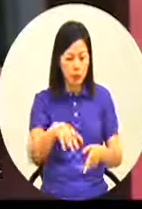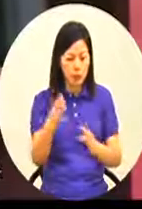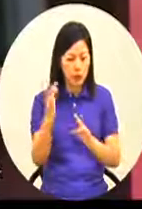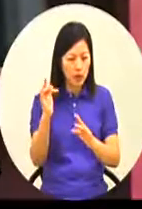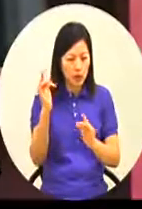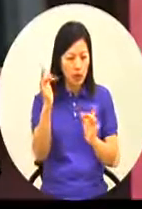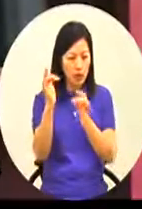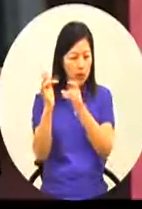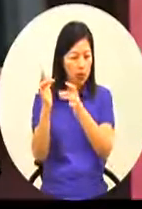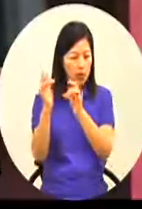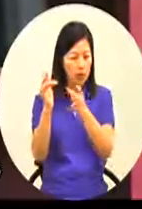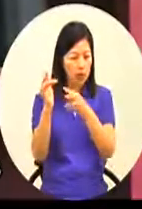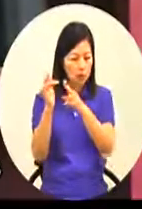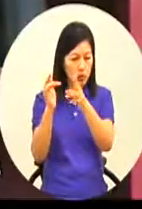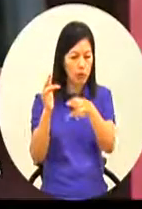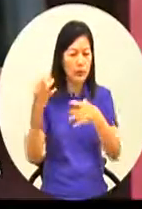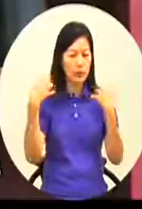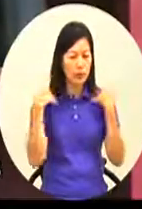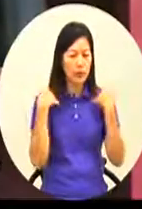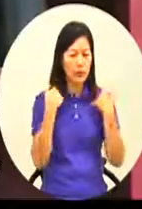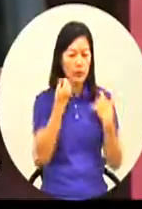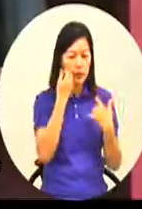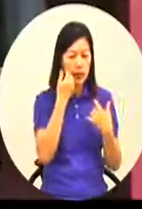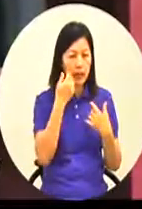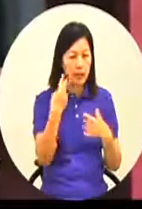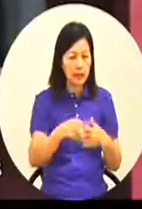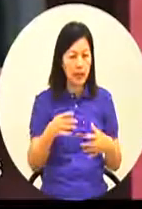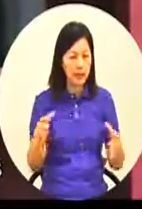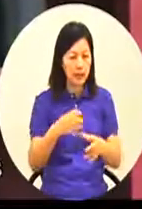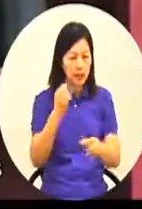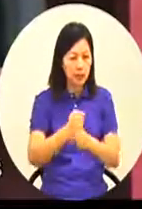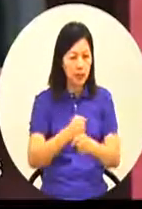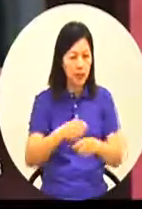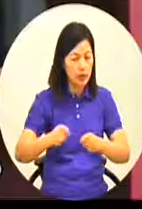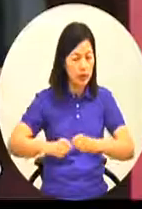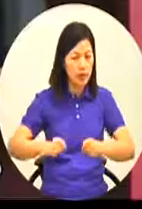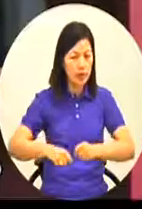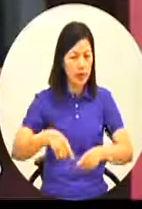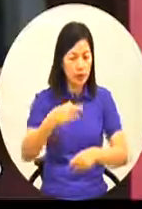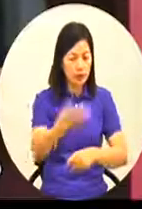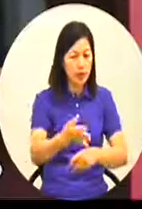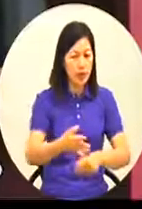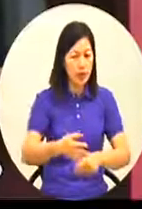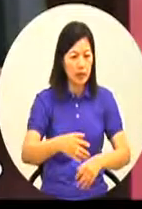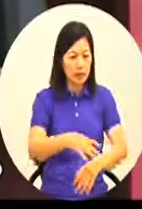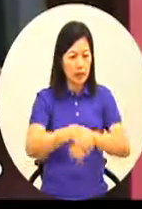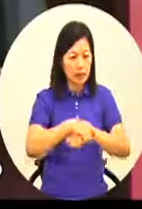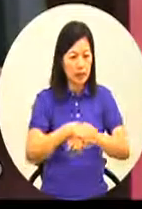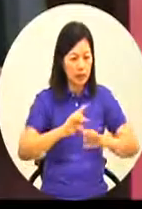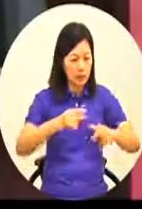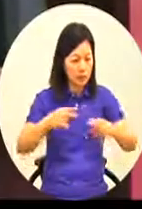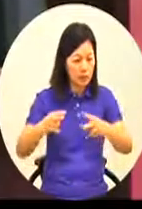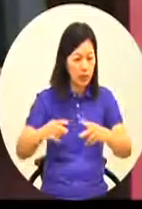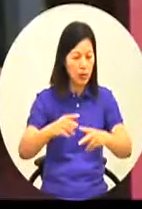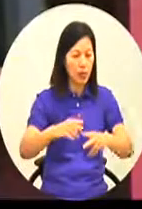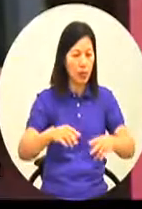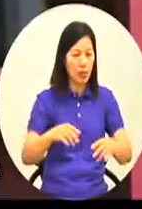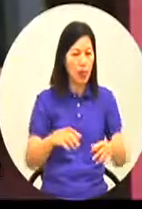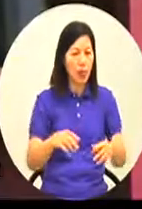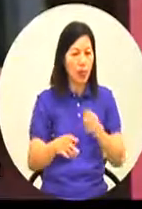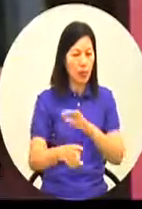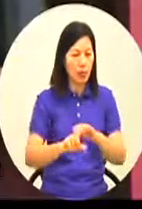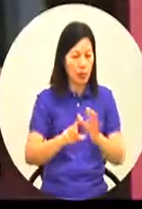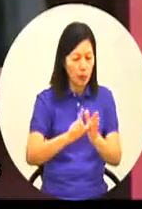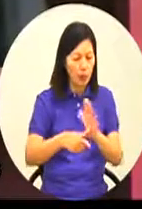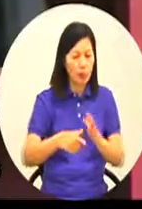台电，那到底怎么样才能有怎么样的合作计划才能让这个抢修的进度变快。那第二个是有关路